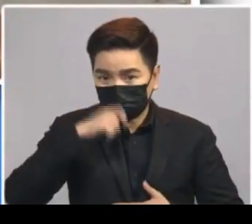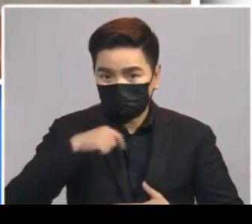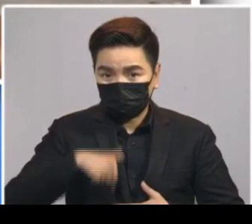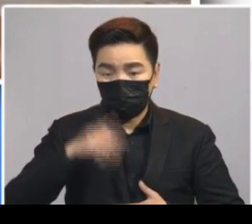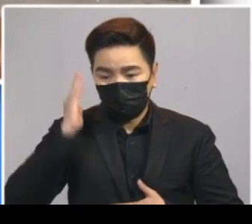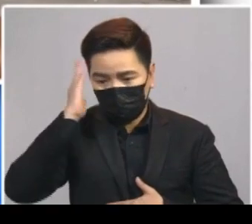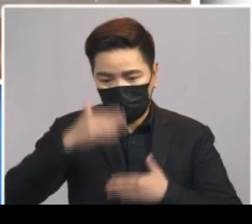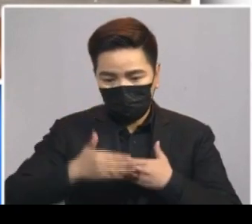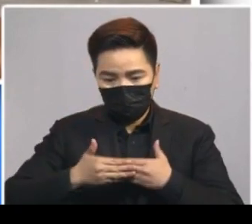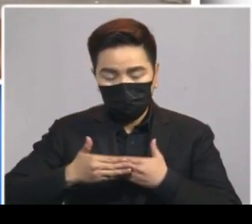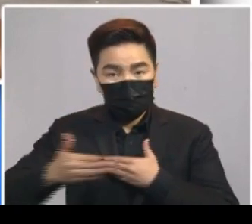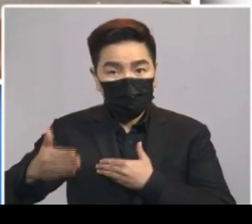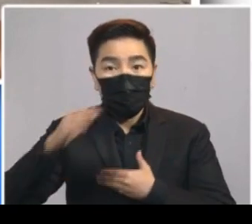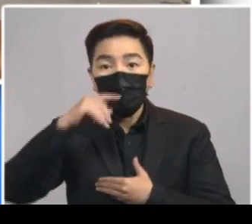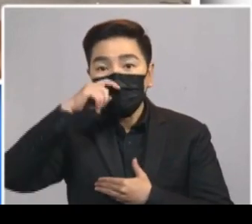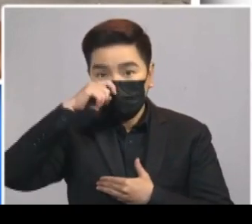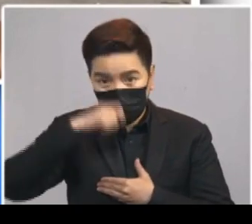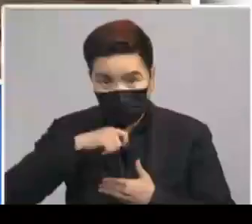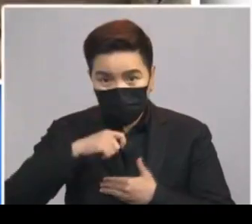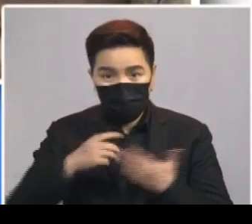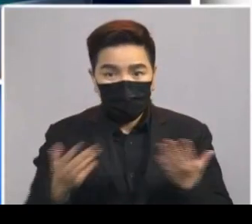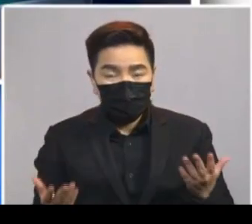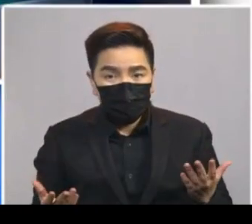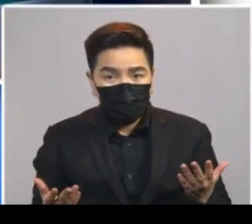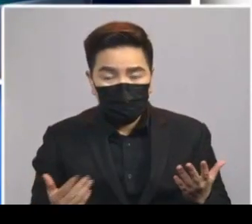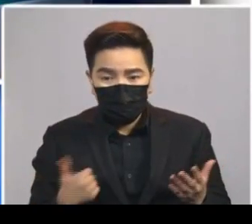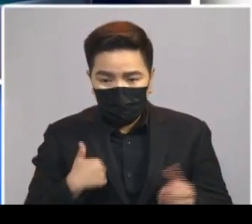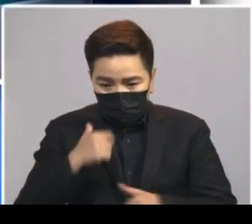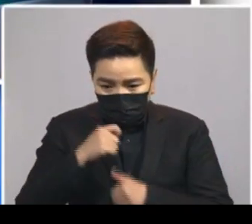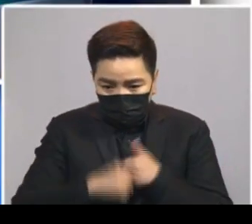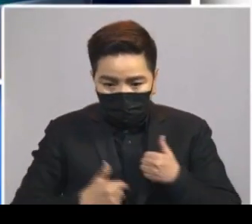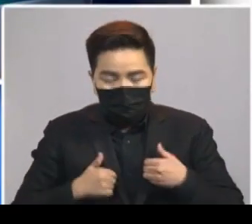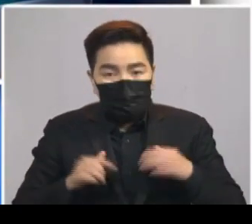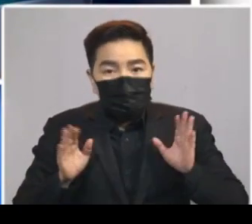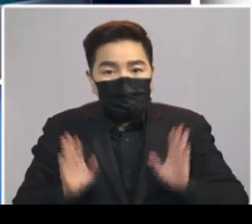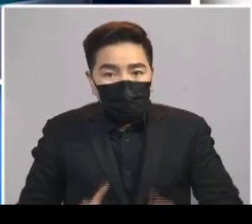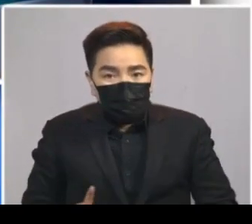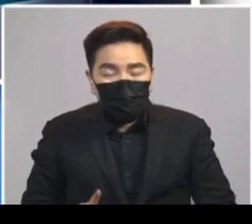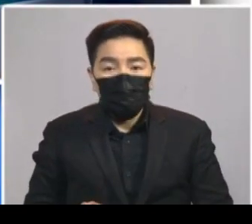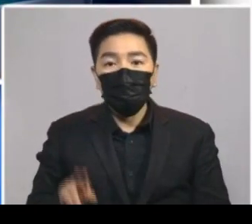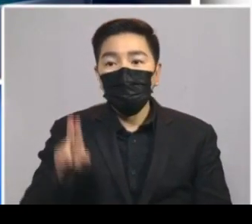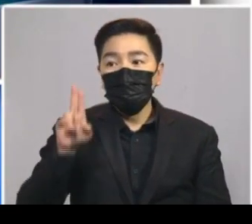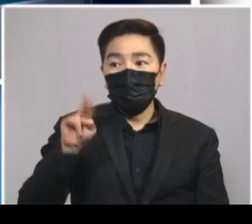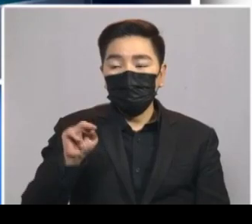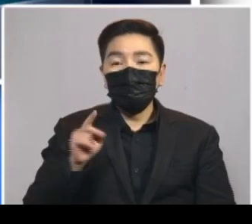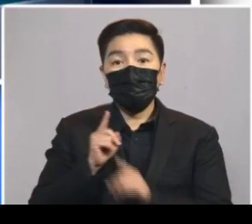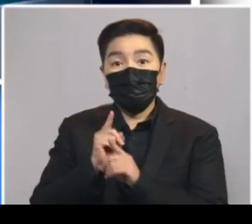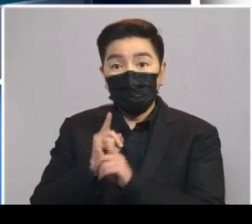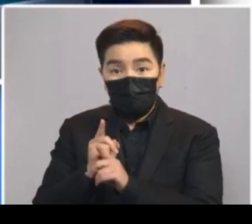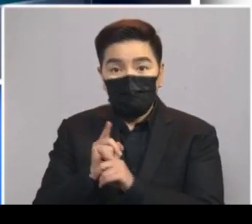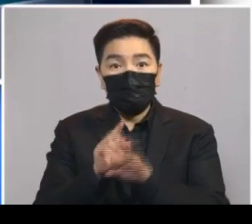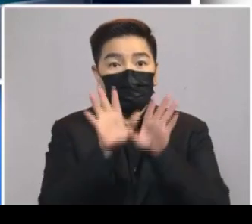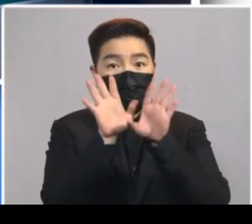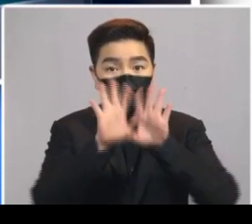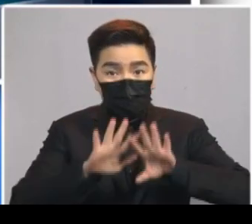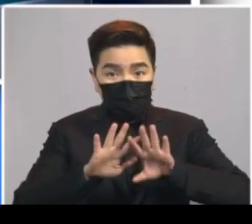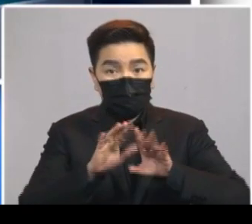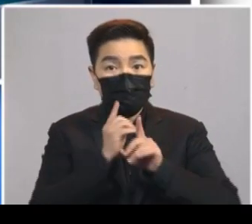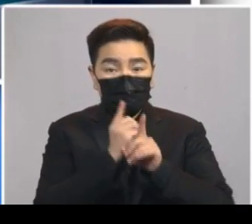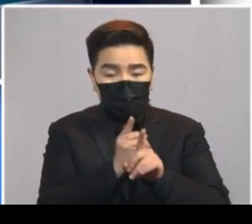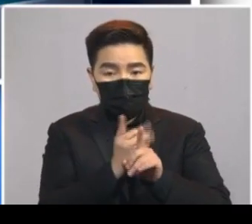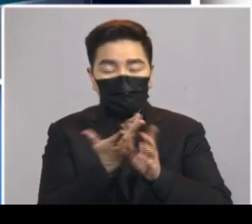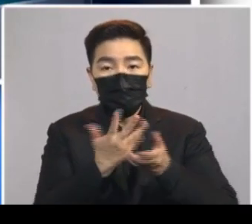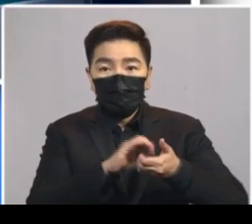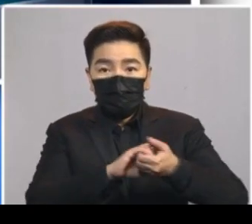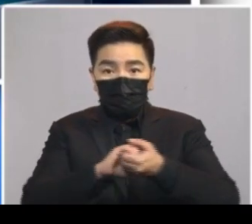จากนี้เป็นต้นไปเนี่ยนะฮะเราจะต้องวางตัวตรงไหนบ้างในมติสหประชาชาติเอ่ยมติของอาเซียนเอ่ยหรือแม้กระทั่งความสัม